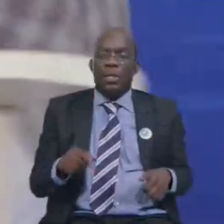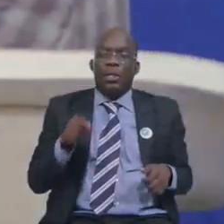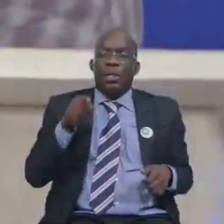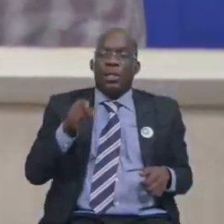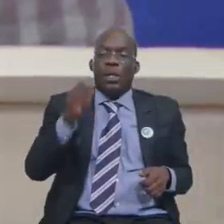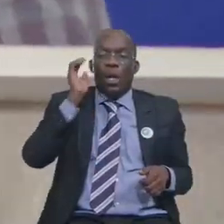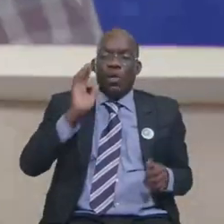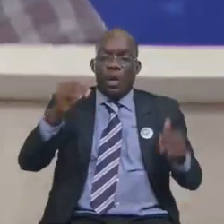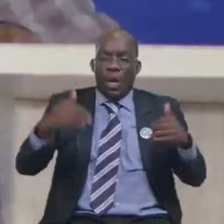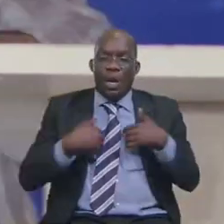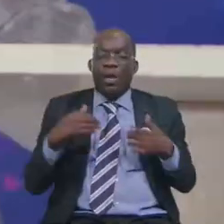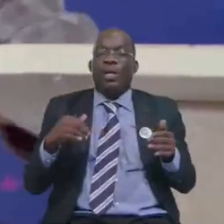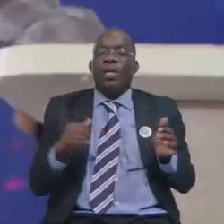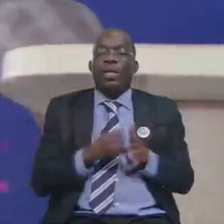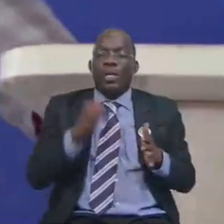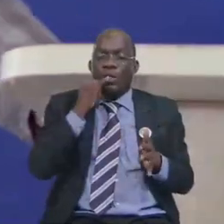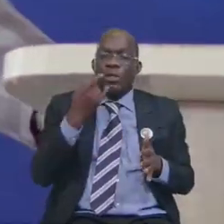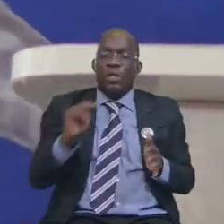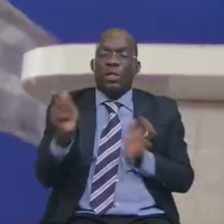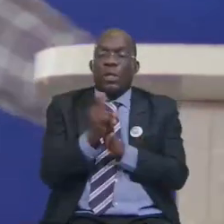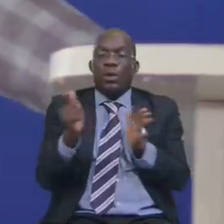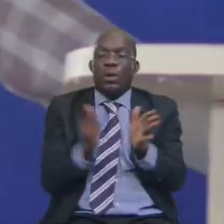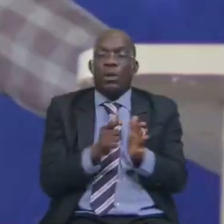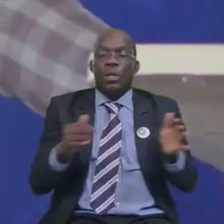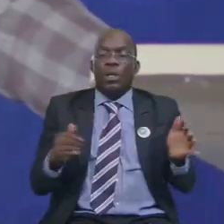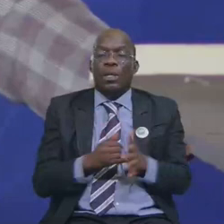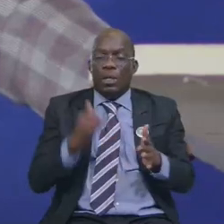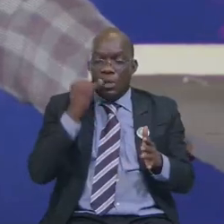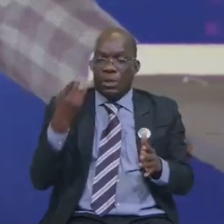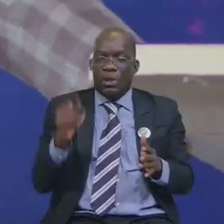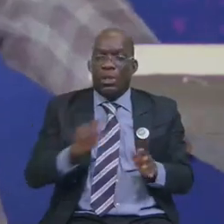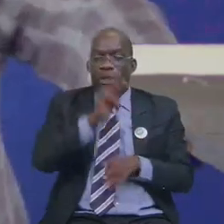parce que c'est la loi c'est le principe de succès